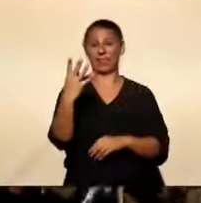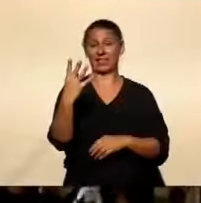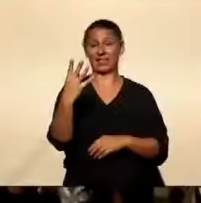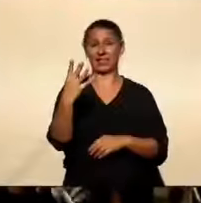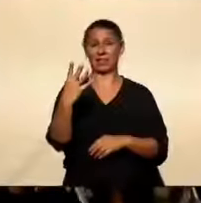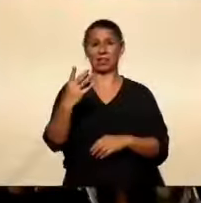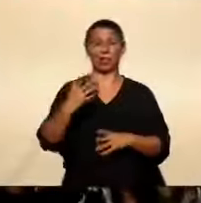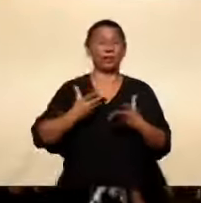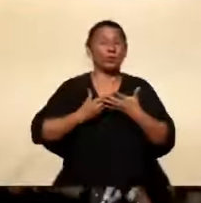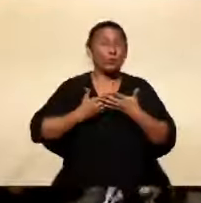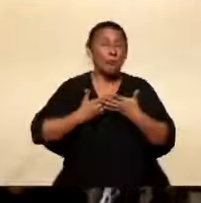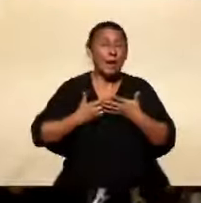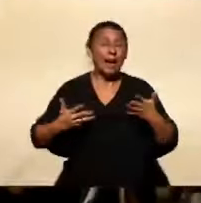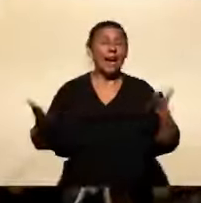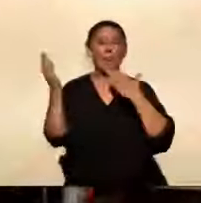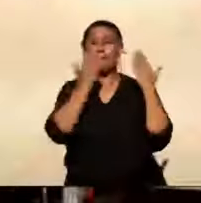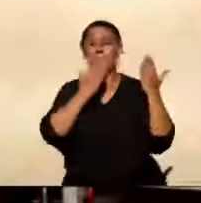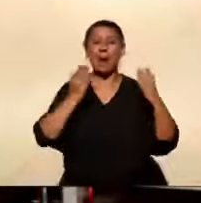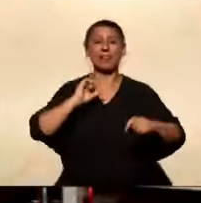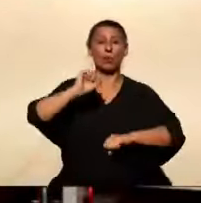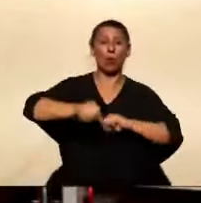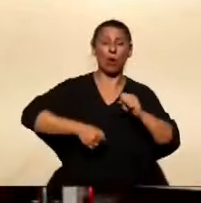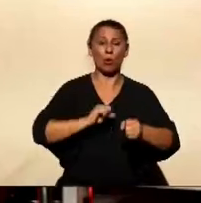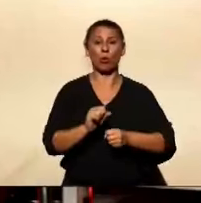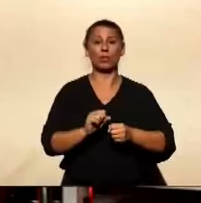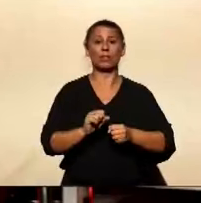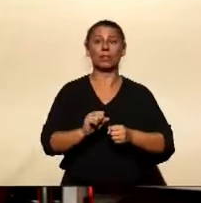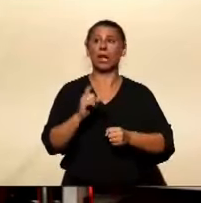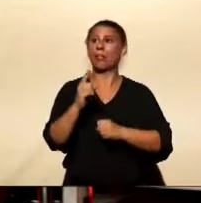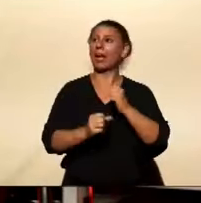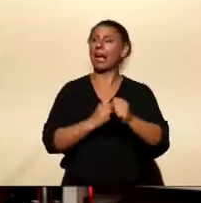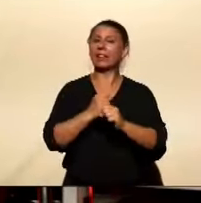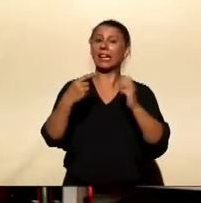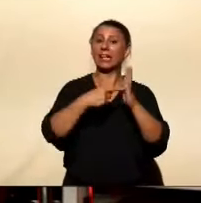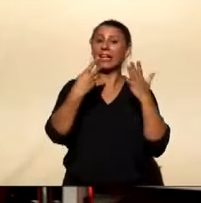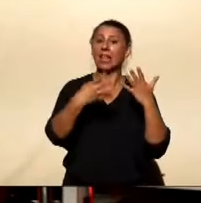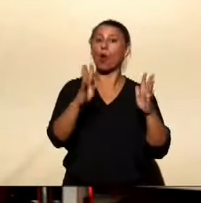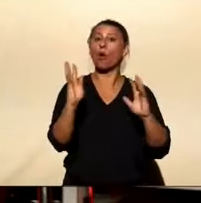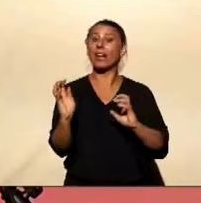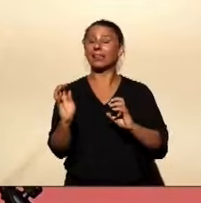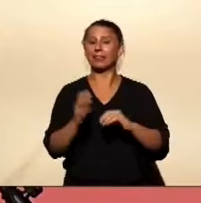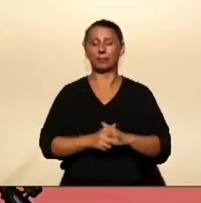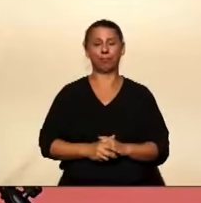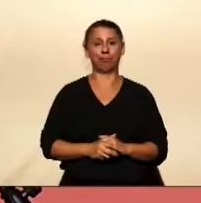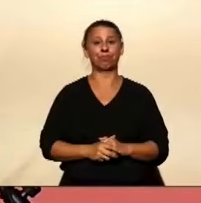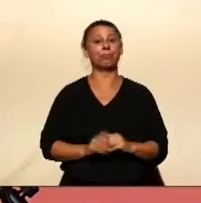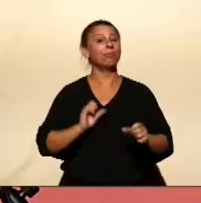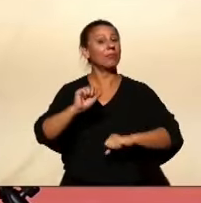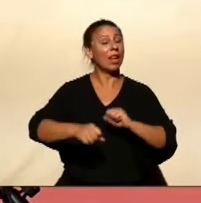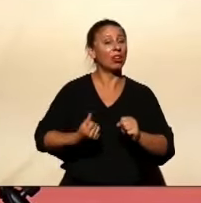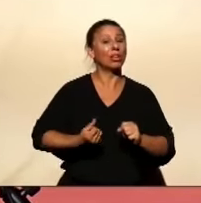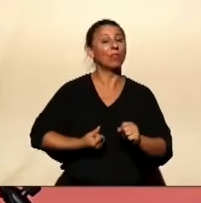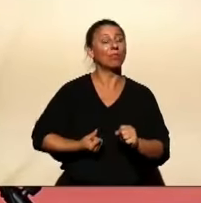στους θυελώδεις μαθητικούς αγώνες της δεκαετίας του 90, στους αγώνες της